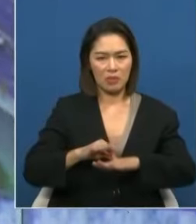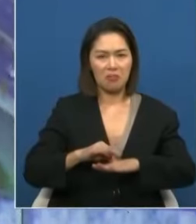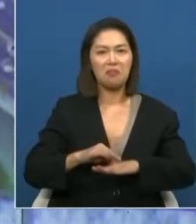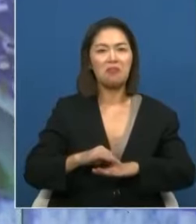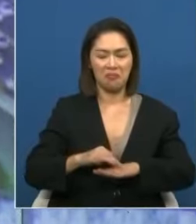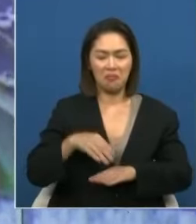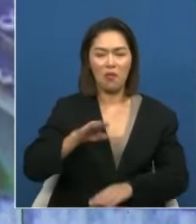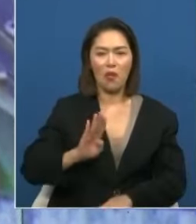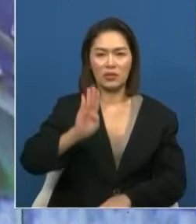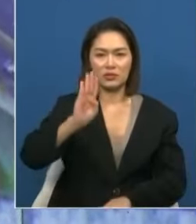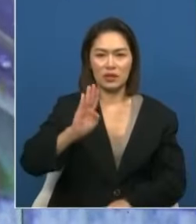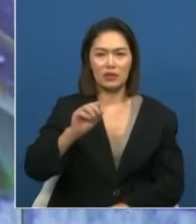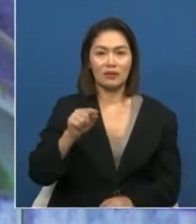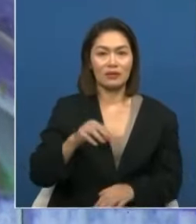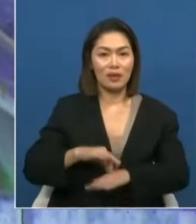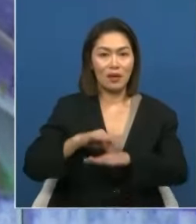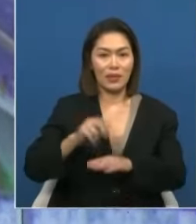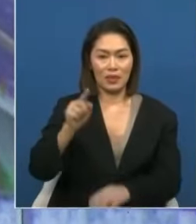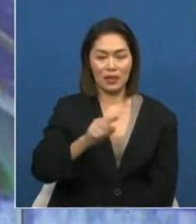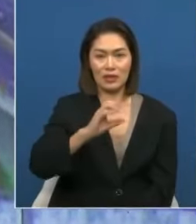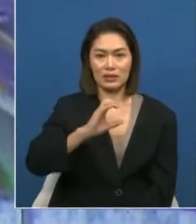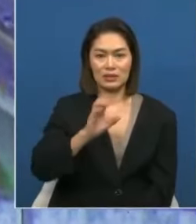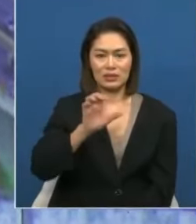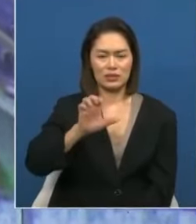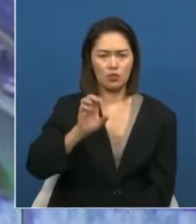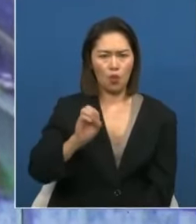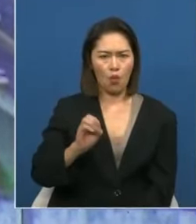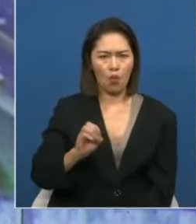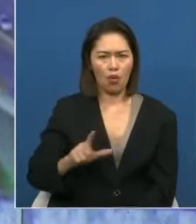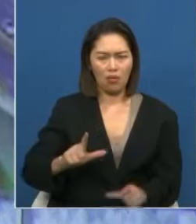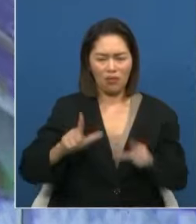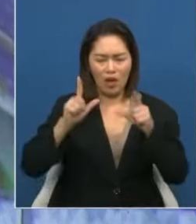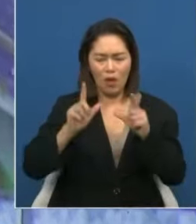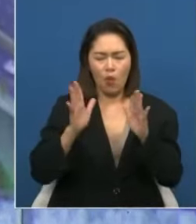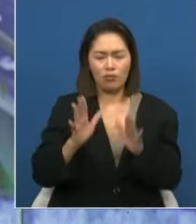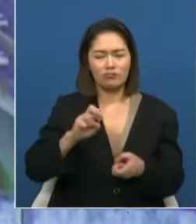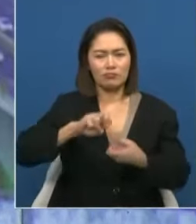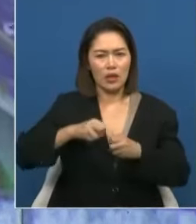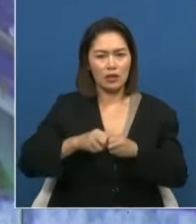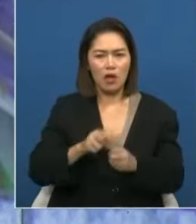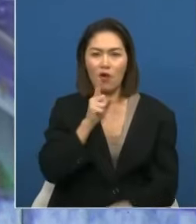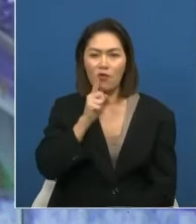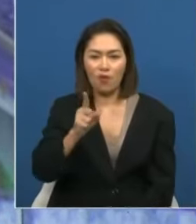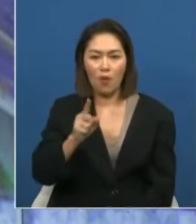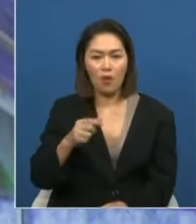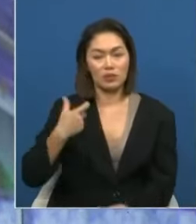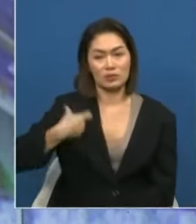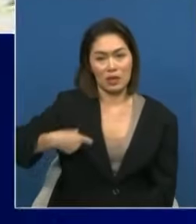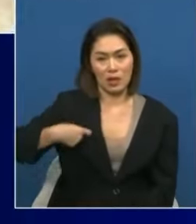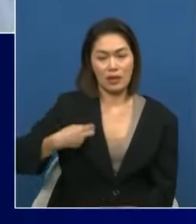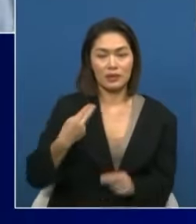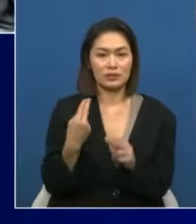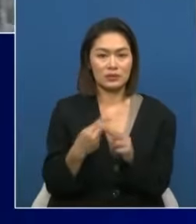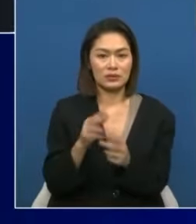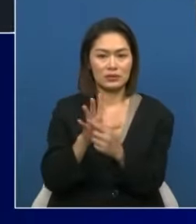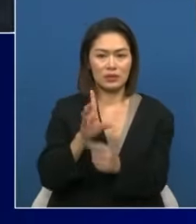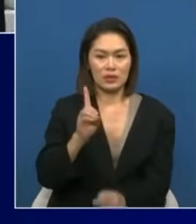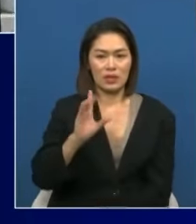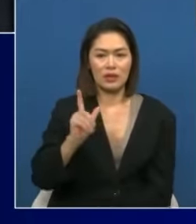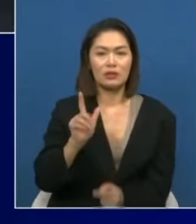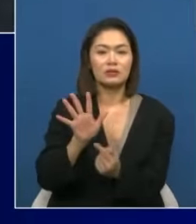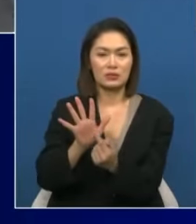CEO ของบริษัทนั้นๆด้วยพอเรื่องมันเริ่มแดงออกมามีผู้เสียหายหลายคนนะคะไปร้องผ่านทางทนายเดชากิติวิทยานันท์ทนายใครทุ